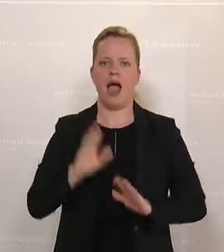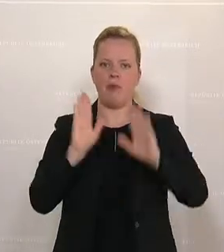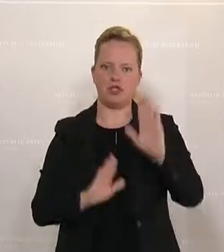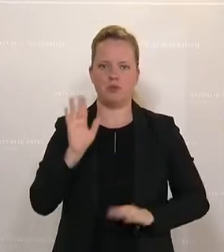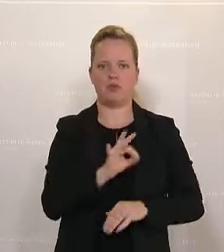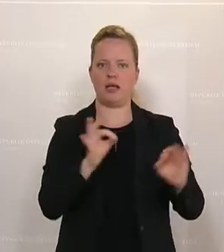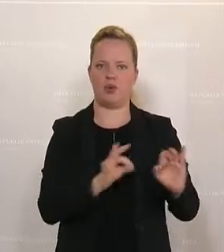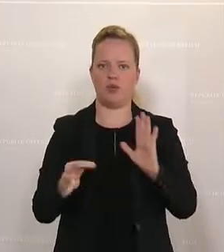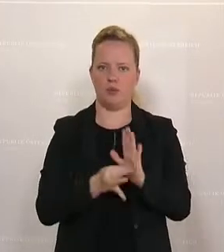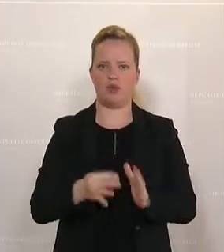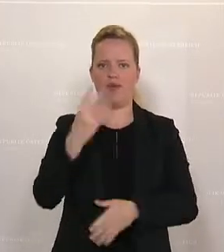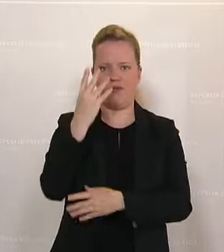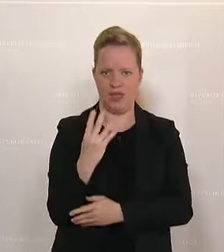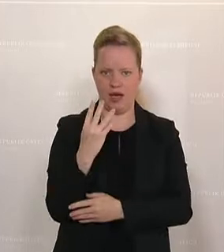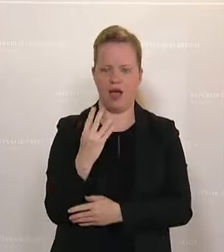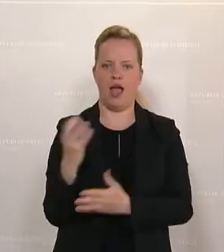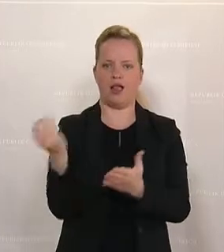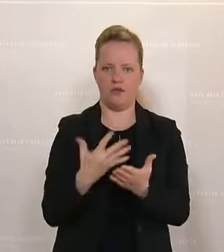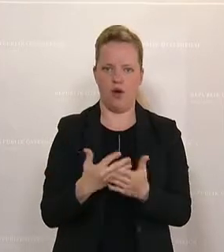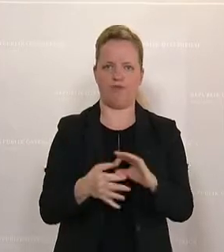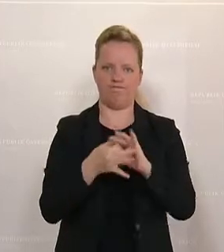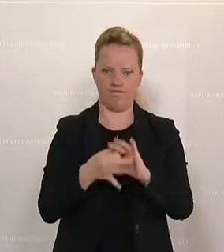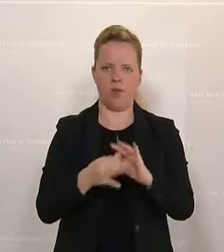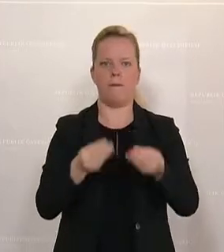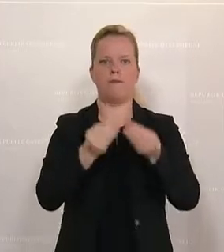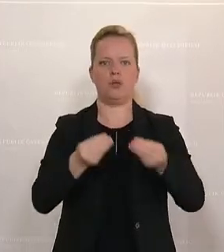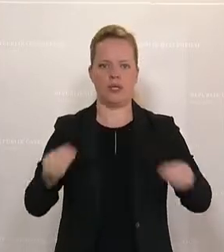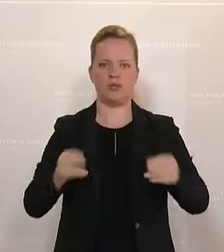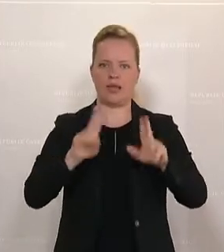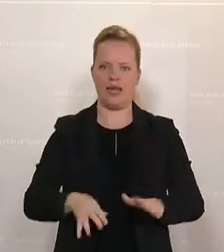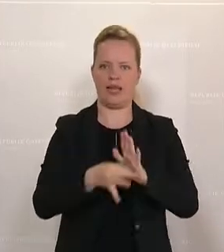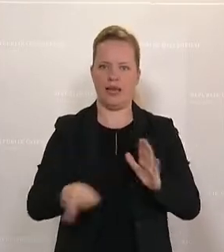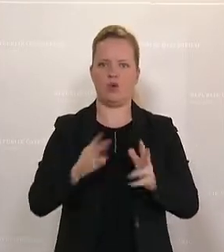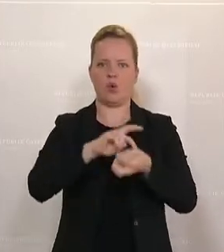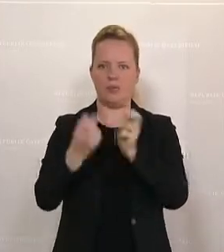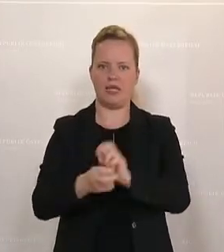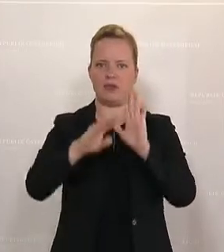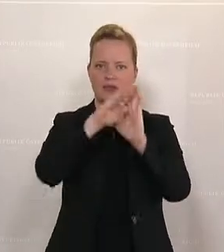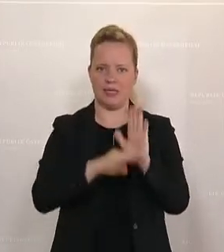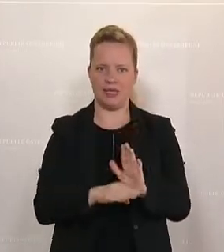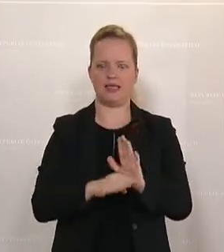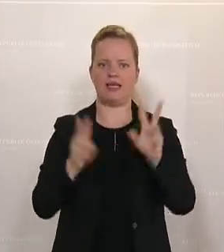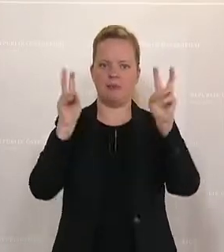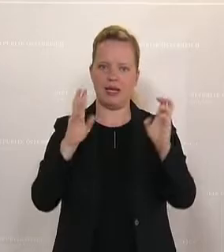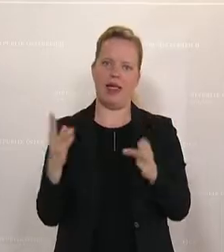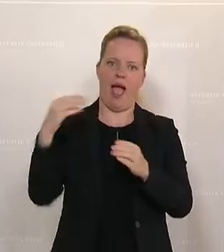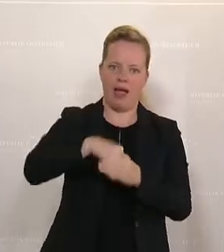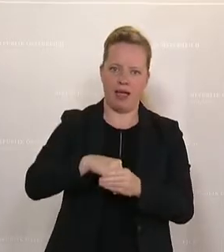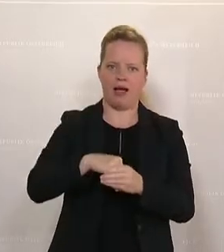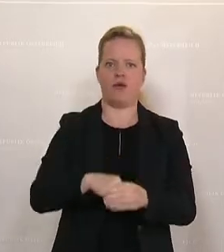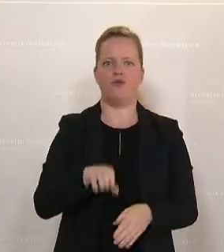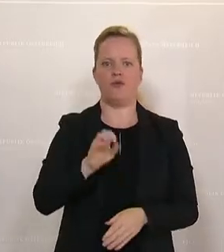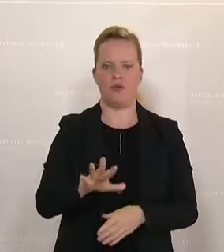den Tagesordnungspunkt 4. Entwurf betreffend Modernisierungsrichtlinien, Umsetzungsgesetz, Samt Titel und Eingang in